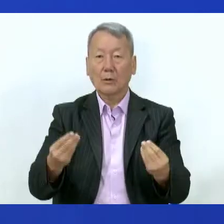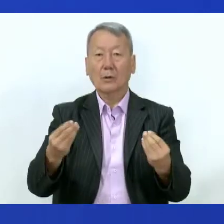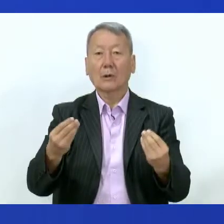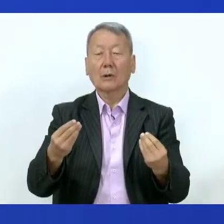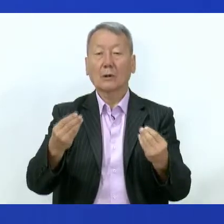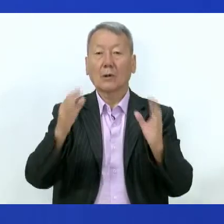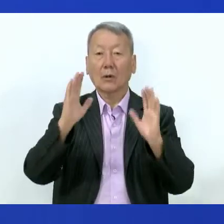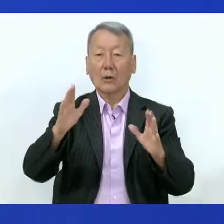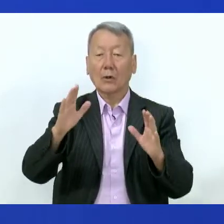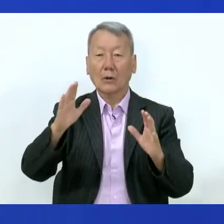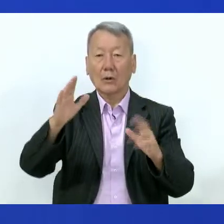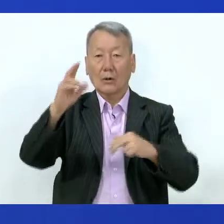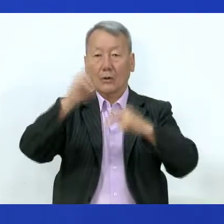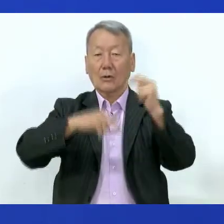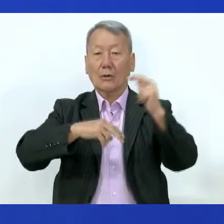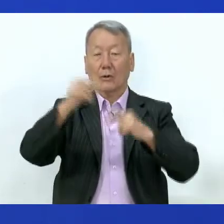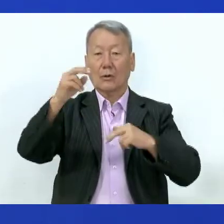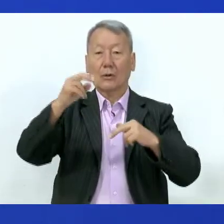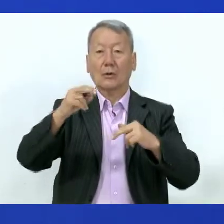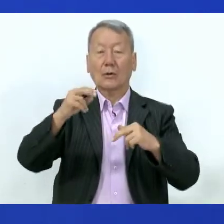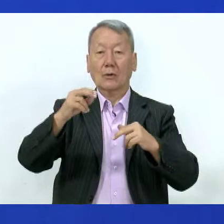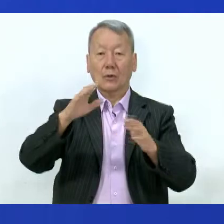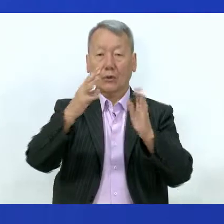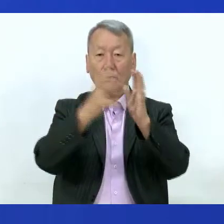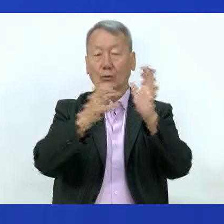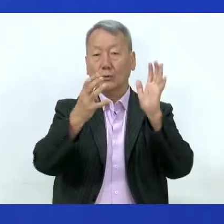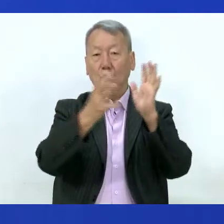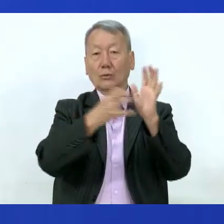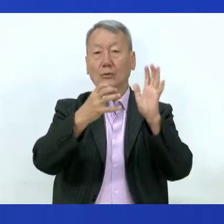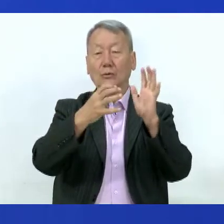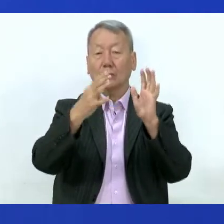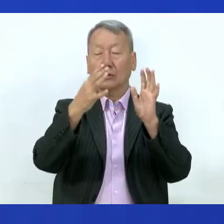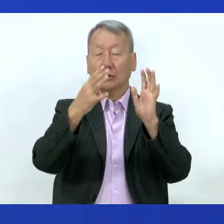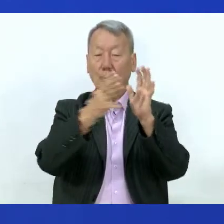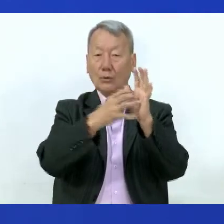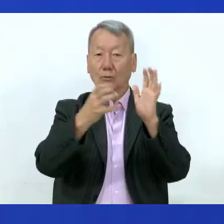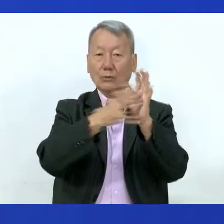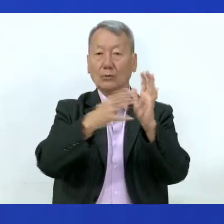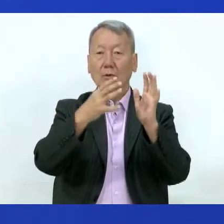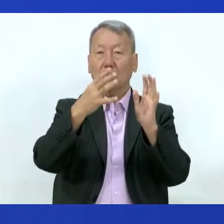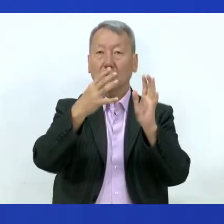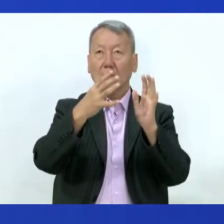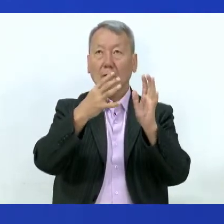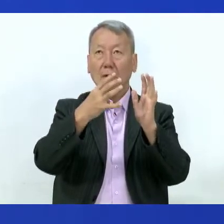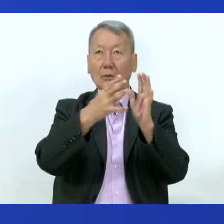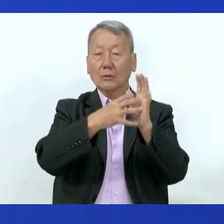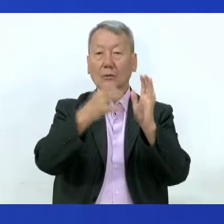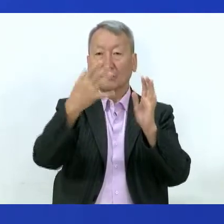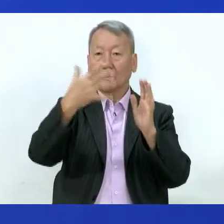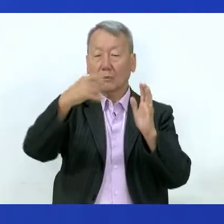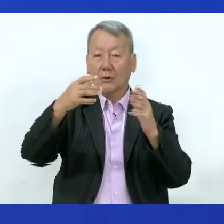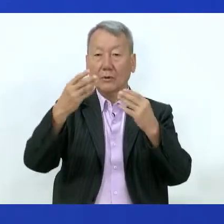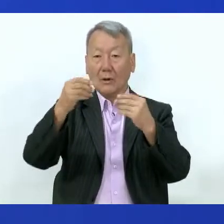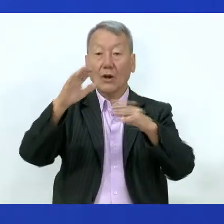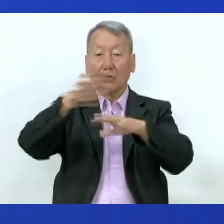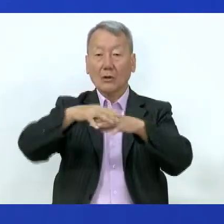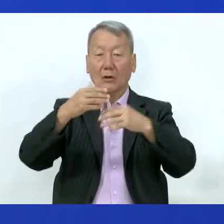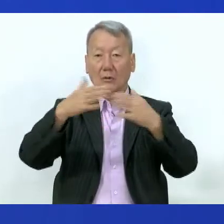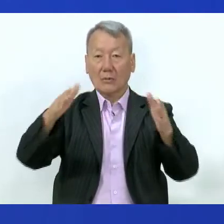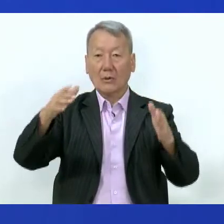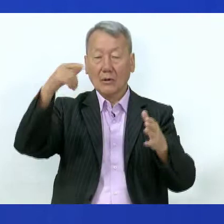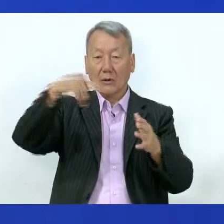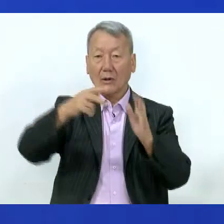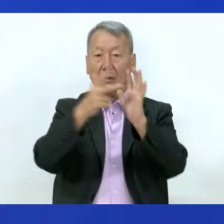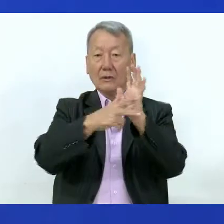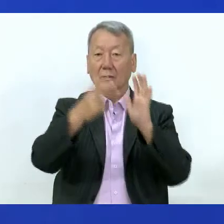қаржылу қаржылу қаржылу қалашы айрым трек ғалайды қаржылу қоржылу ақпаралық қалаштық қырыс